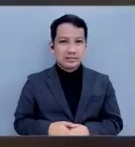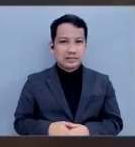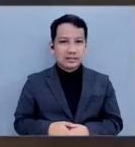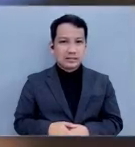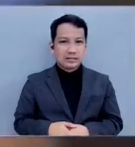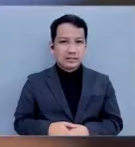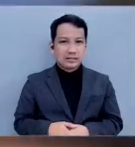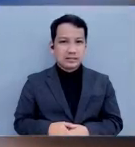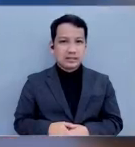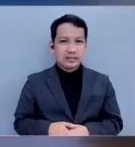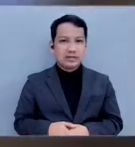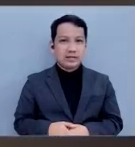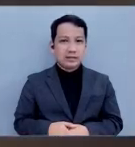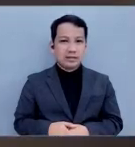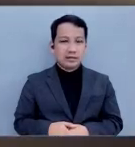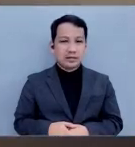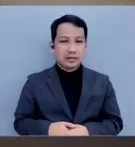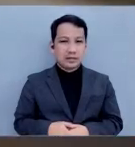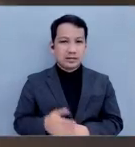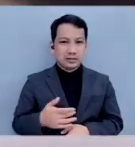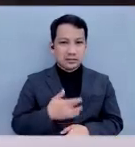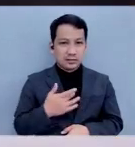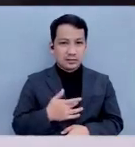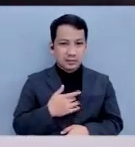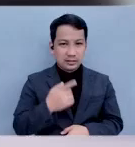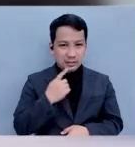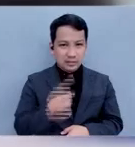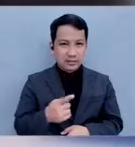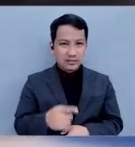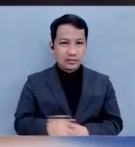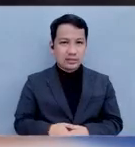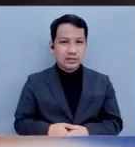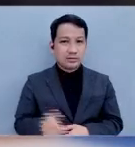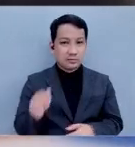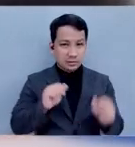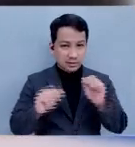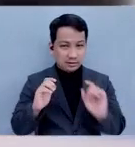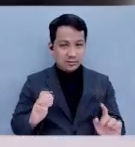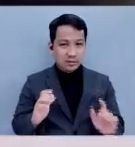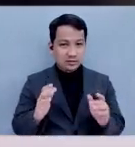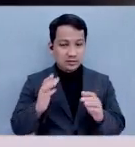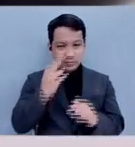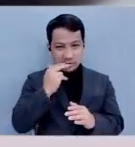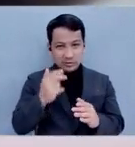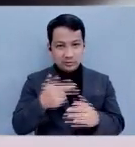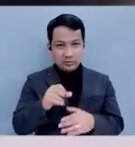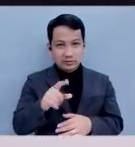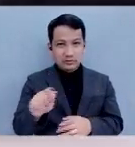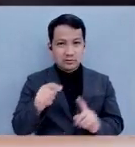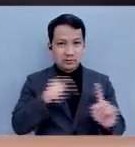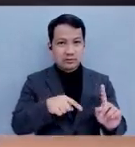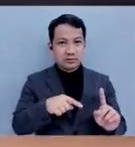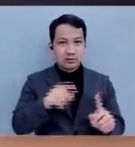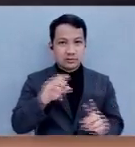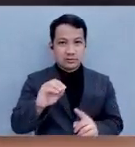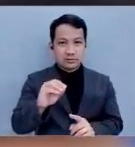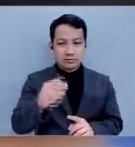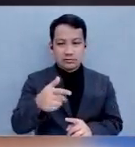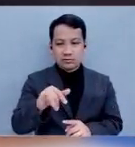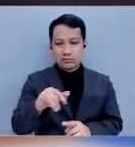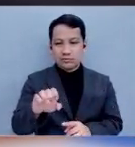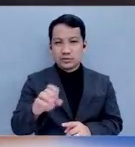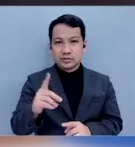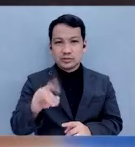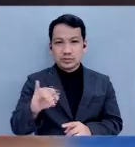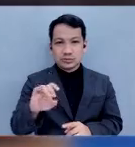At talaga namang punong-puno ng feels ang pa-acting workshop ng actor-comedian at host na si Ogie Diaz. Instant trending tuloy ito